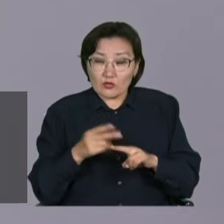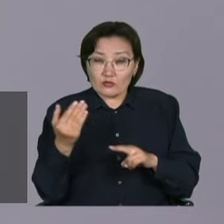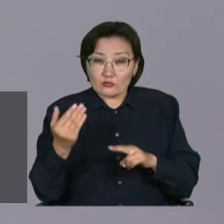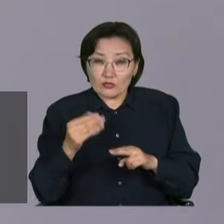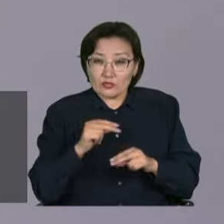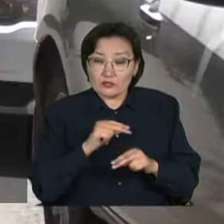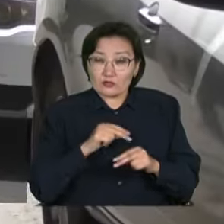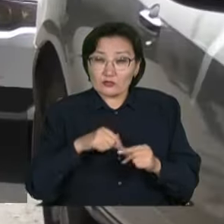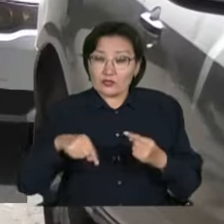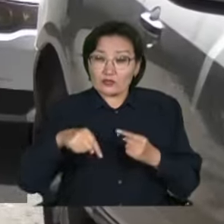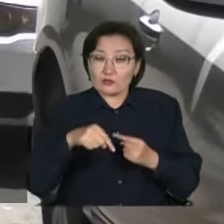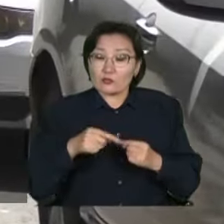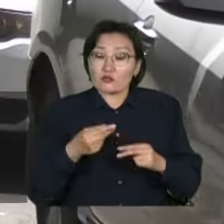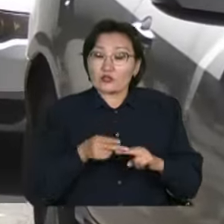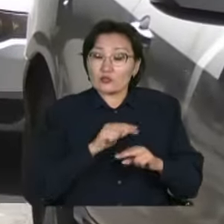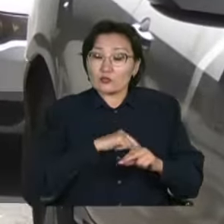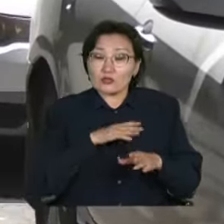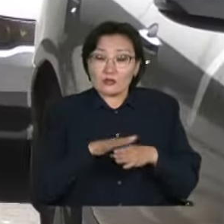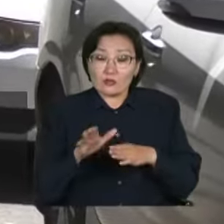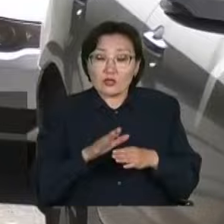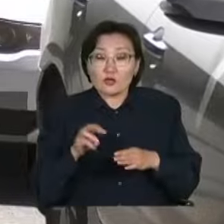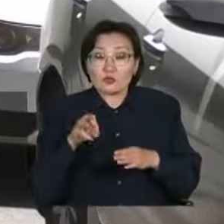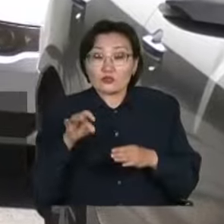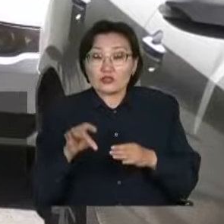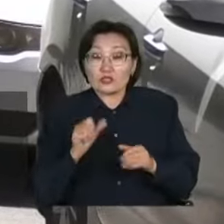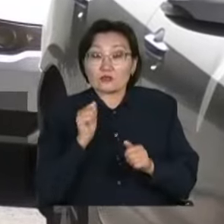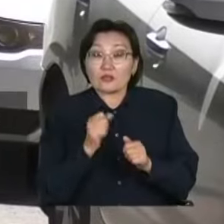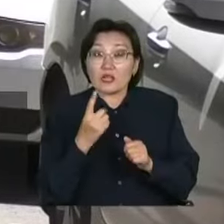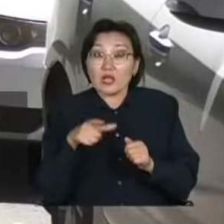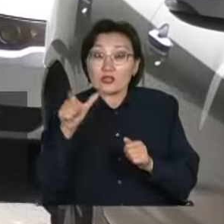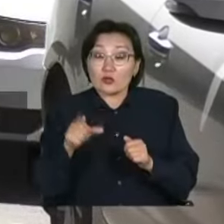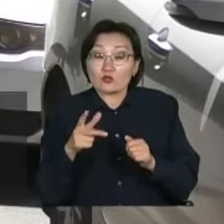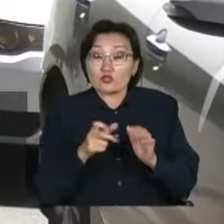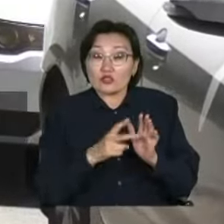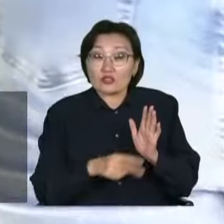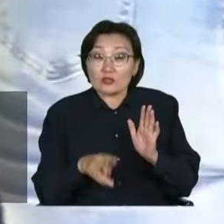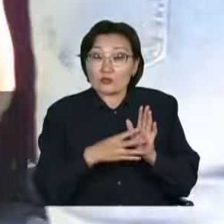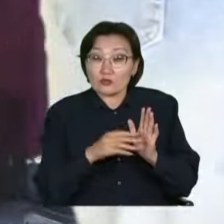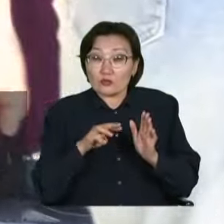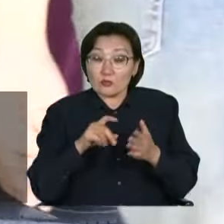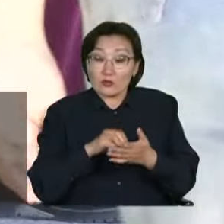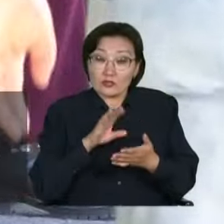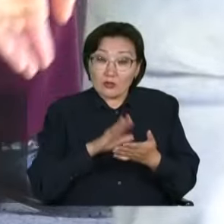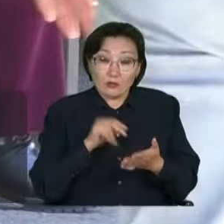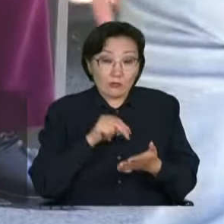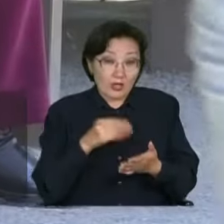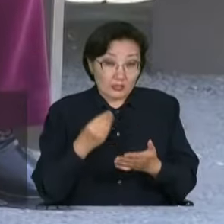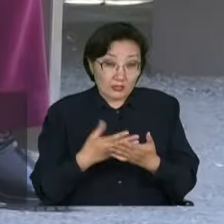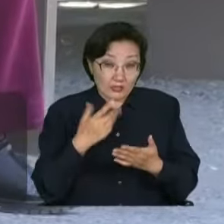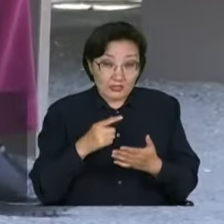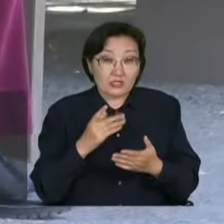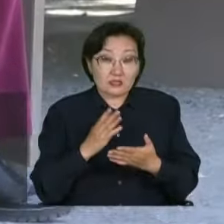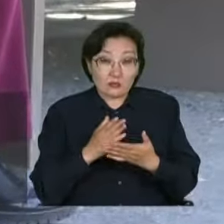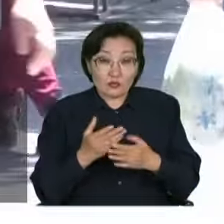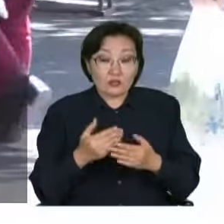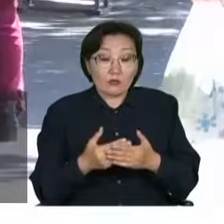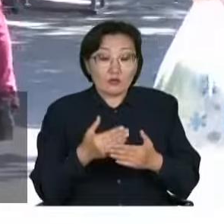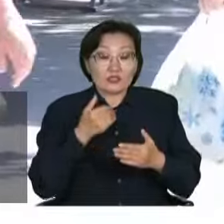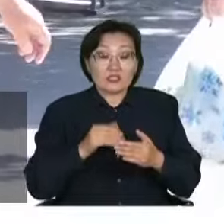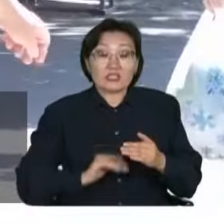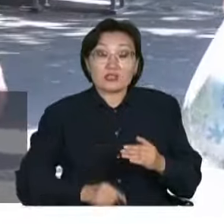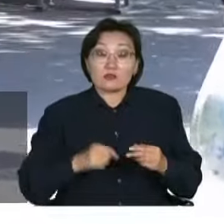алмаймыз деп шығарып отыр. Жуырда қоқыс тарифі де адам басына 379 теңге болып бекітілді. Баға қымбаттады деген сөз. Ал бұған дейін